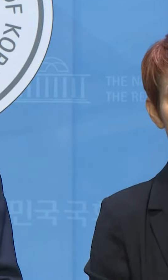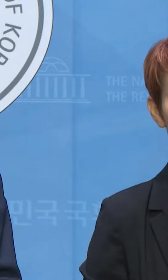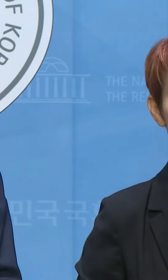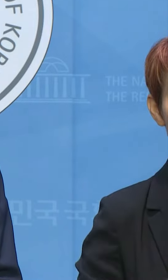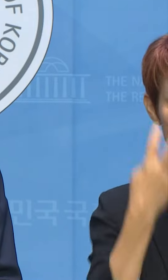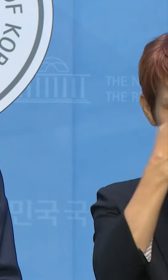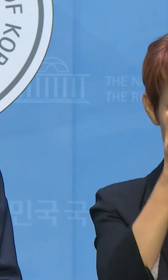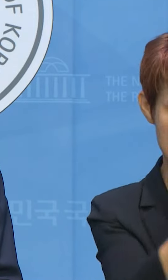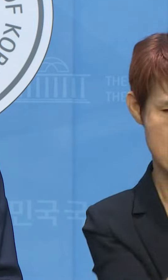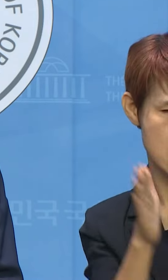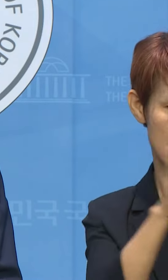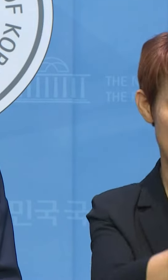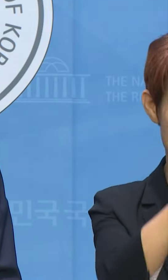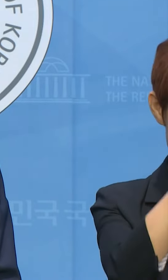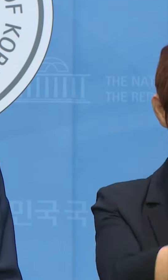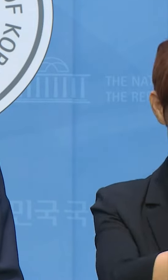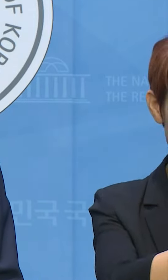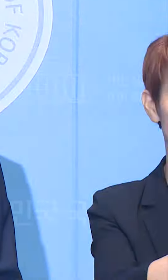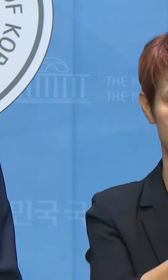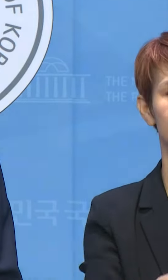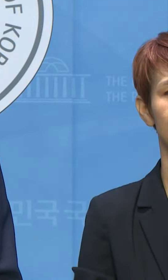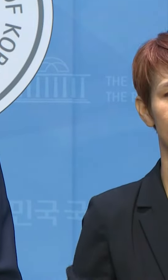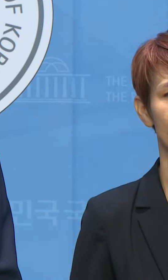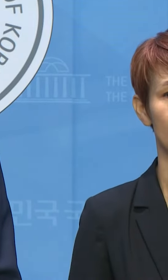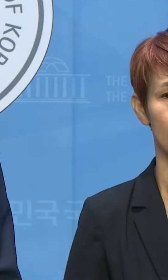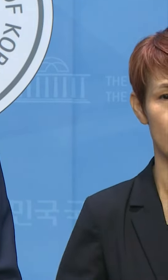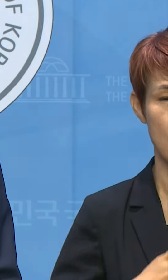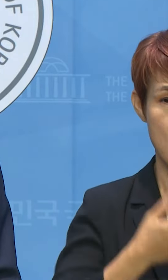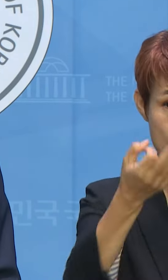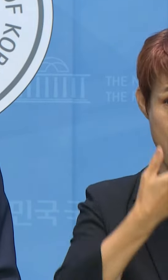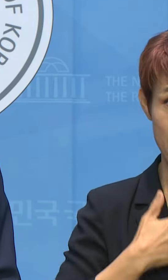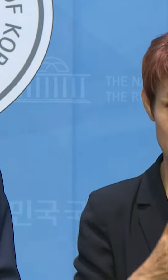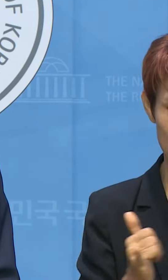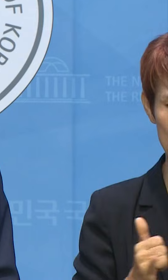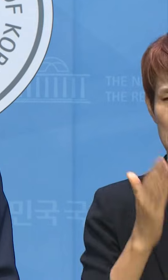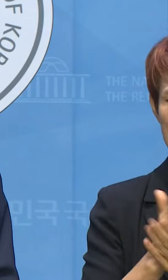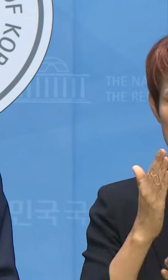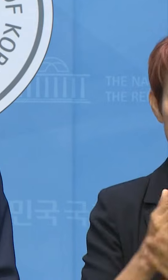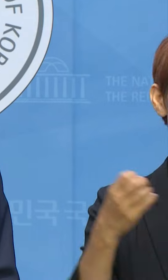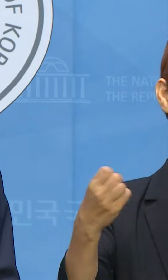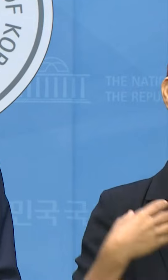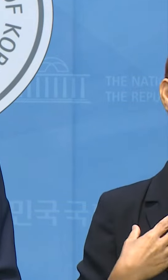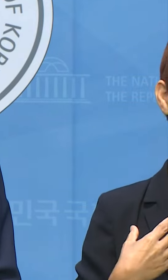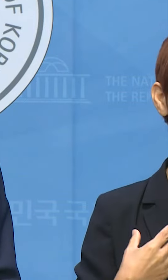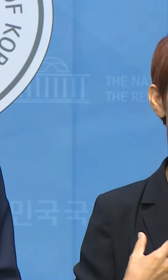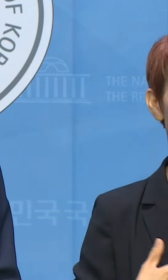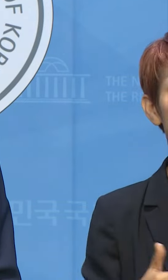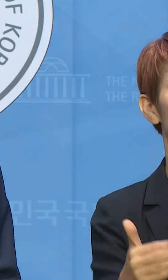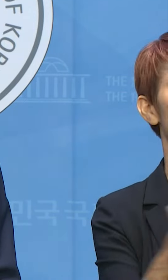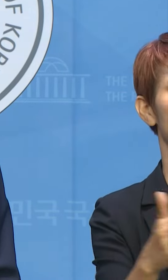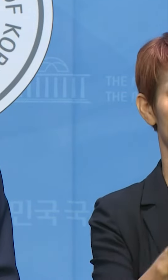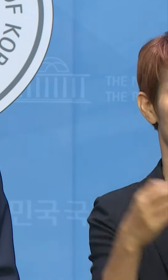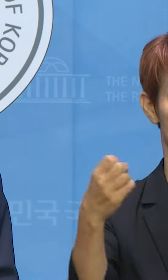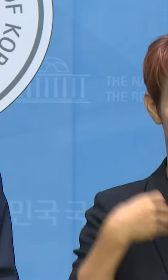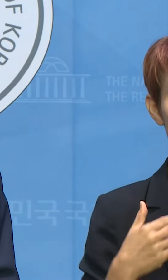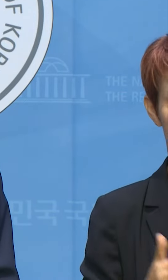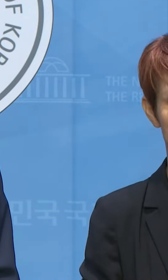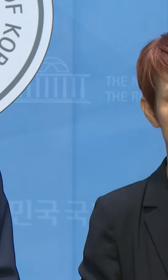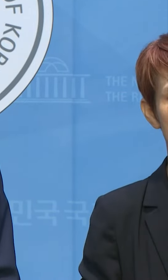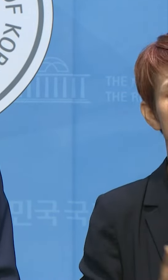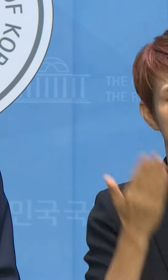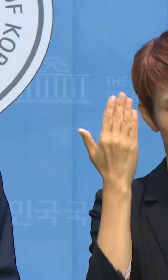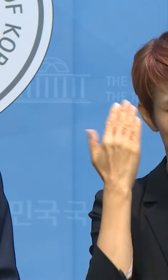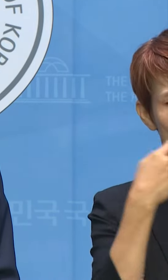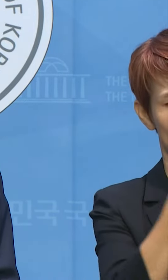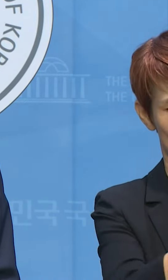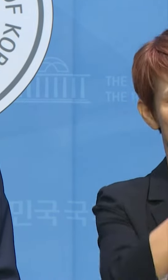검찰 개혁을 위해서였습니다 저를 아는 사람들은 말렸습니다 할만큼 했다 학교로